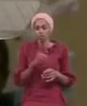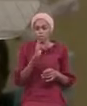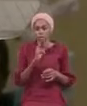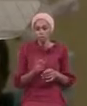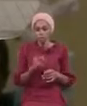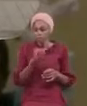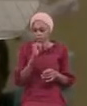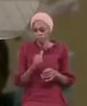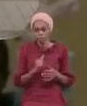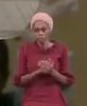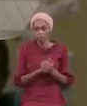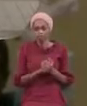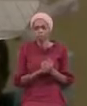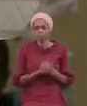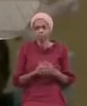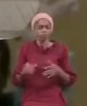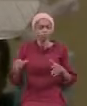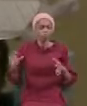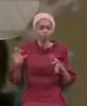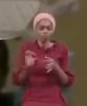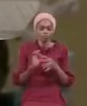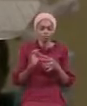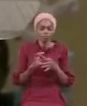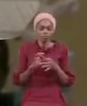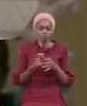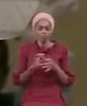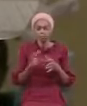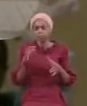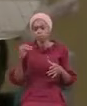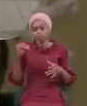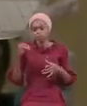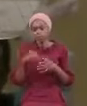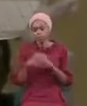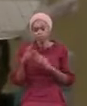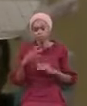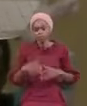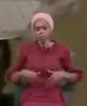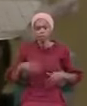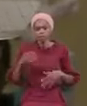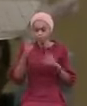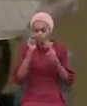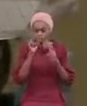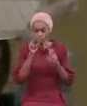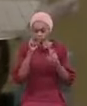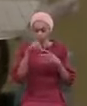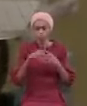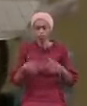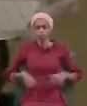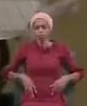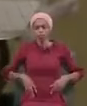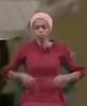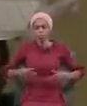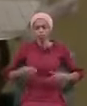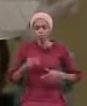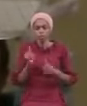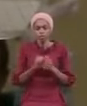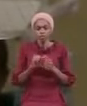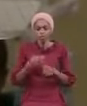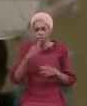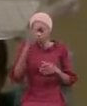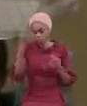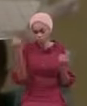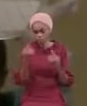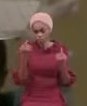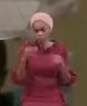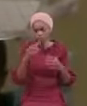regardes ta vie tous les péchés présomptuux et loigneles de ta vie et le Seigneur va t'aider au nom de